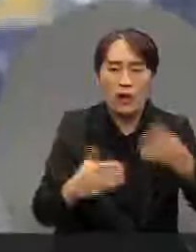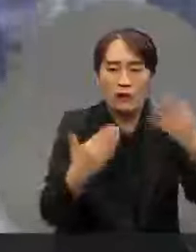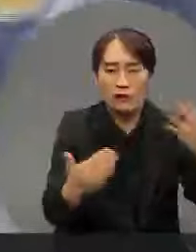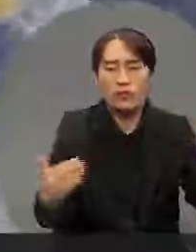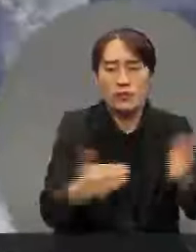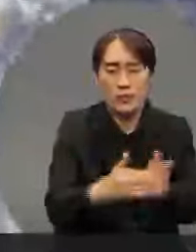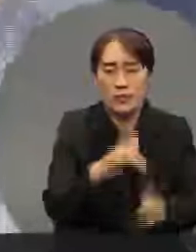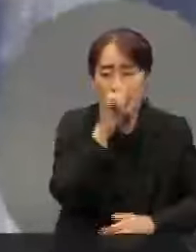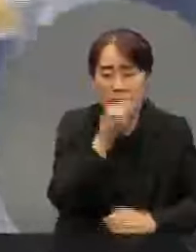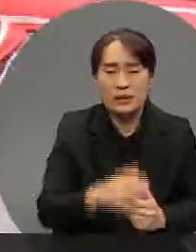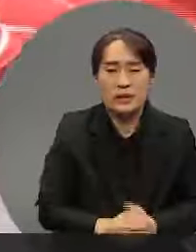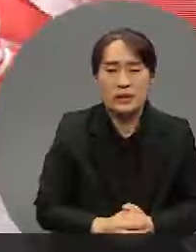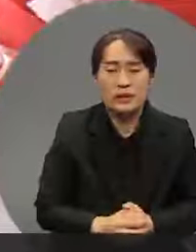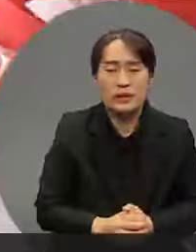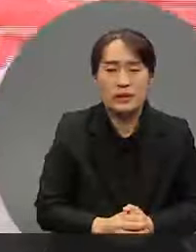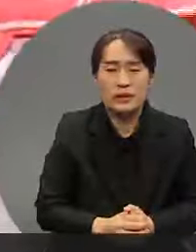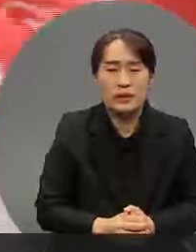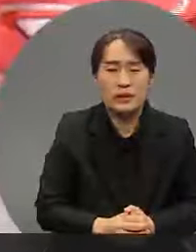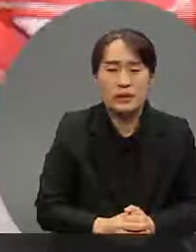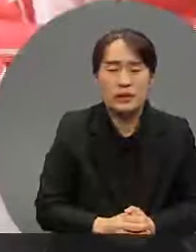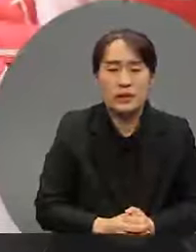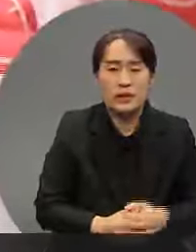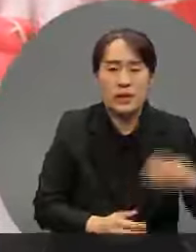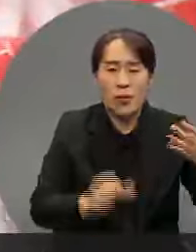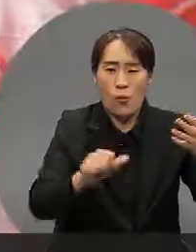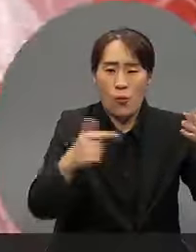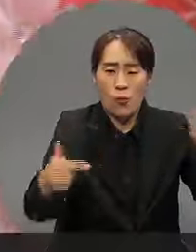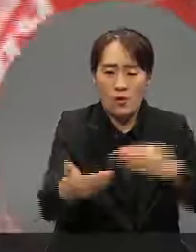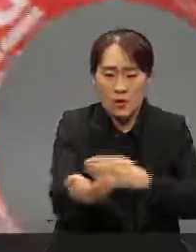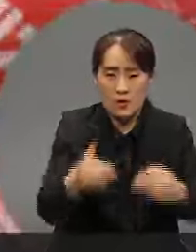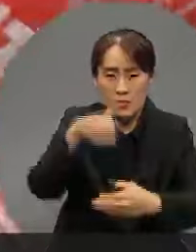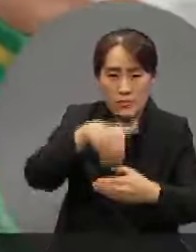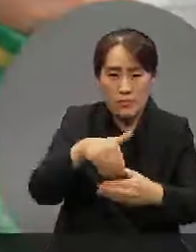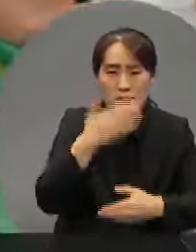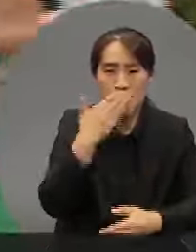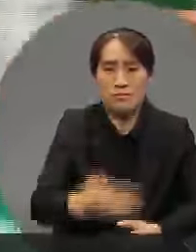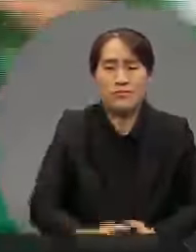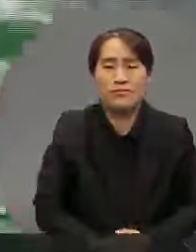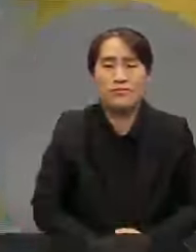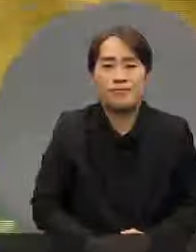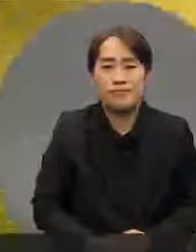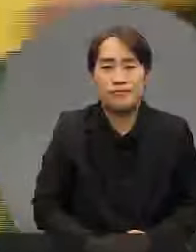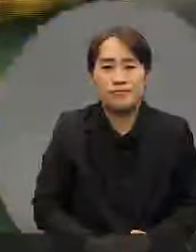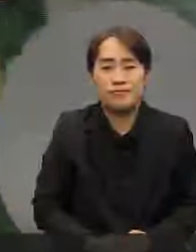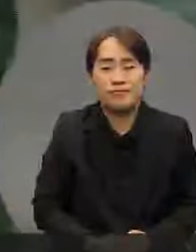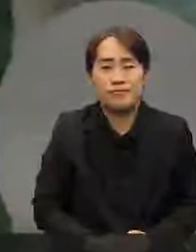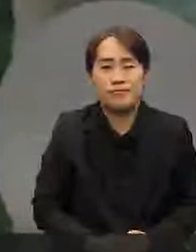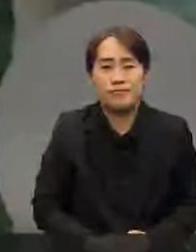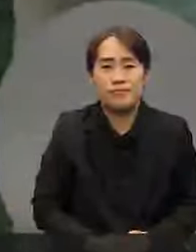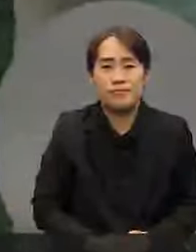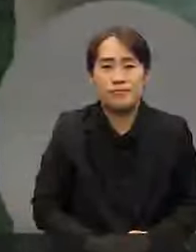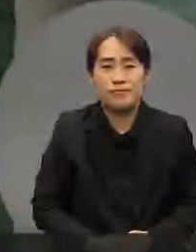9일까지 진행되며 다음 달 5일과 6일은 사전투표가 실시됩니다. MBC 뉴스 김우초입니다.